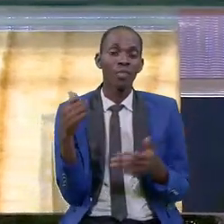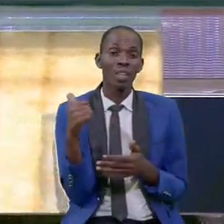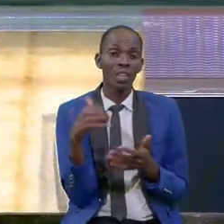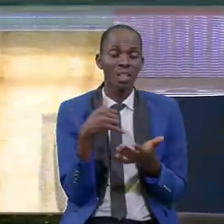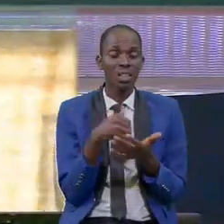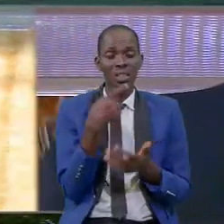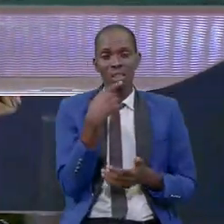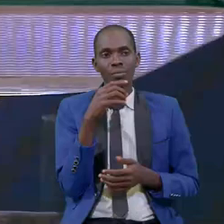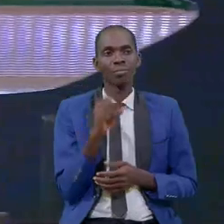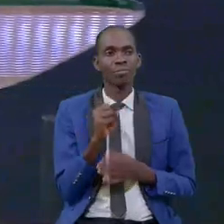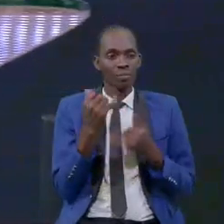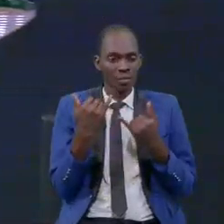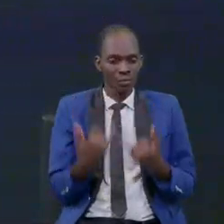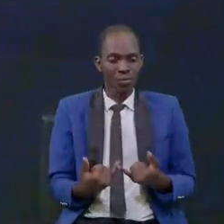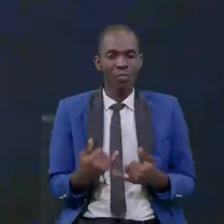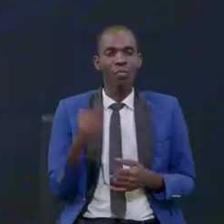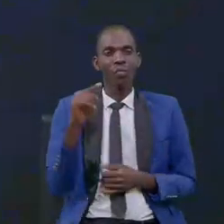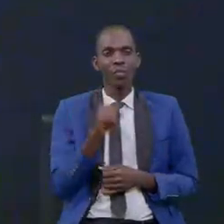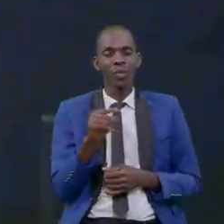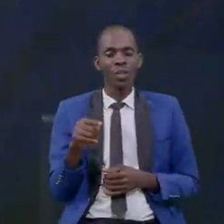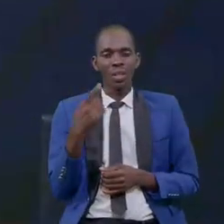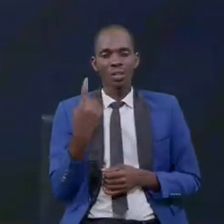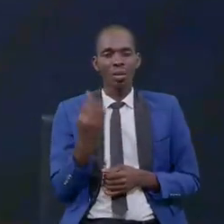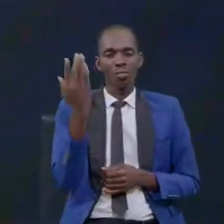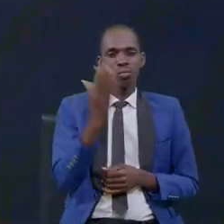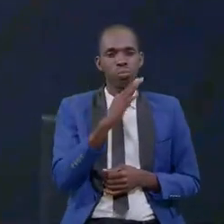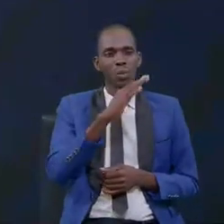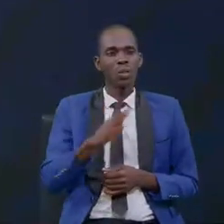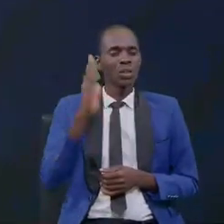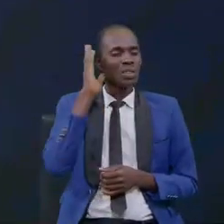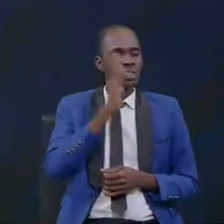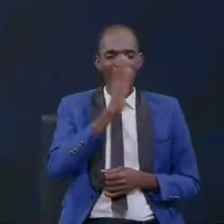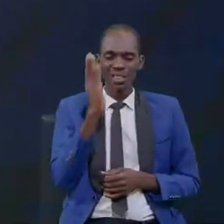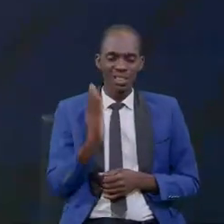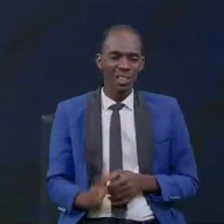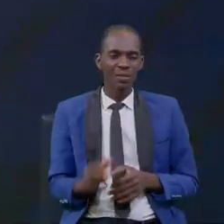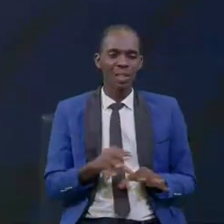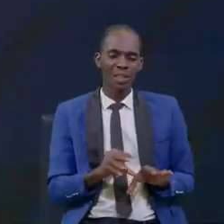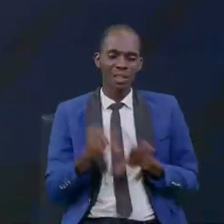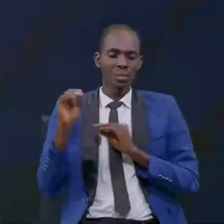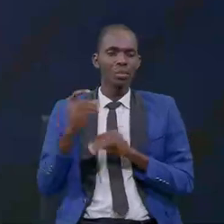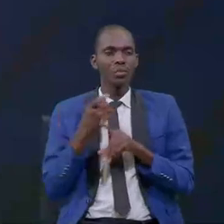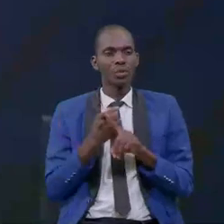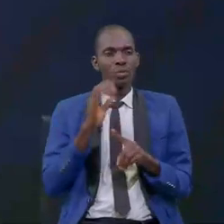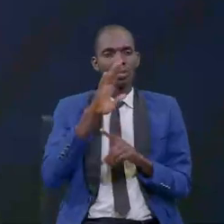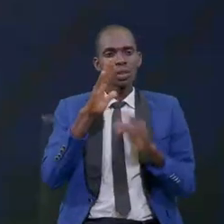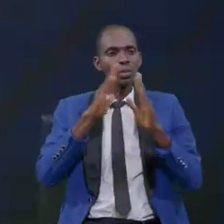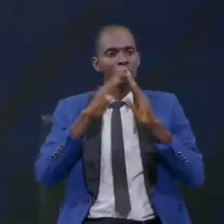Maintenant, l'épée ne s'éloignera jamais de ta maison,